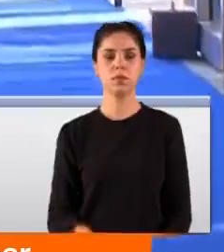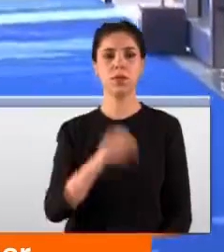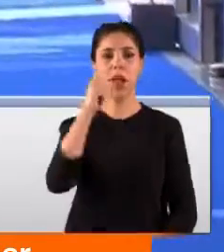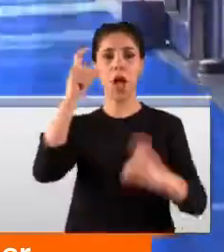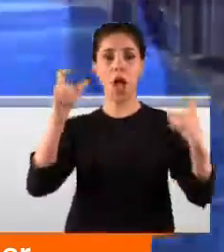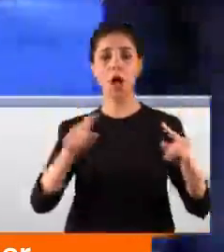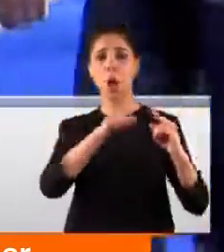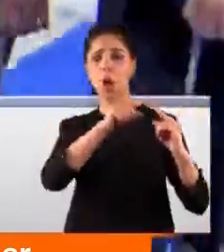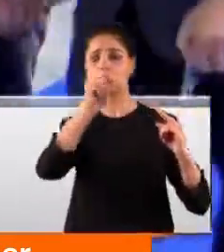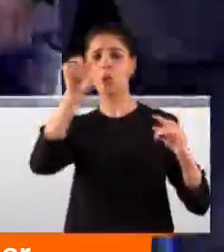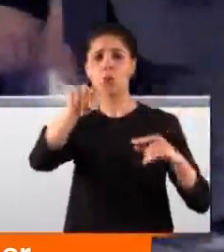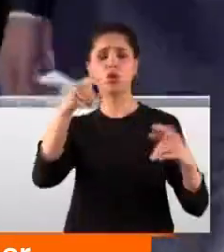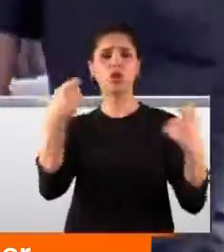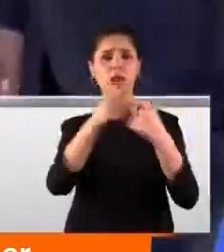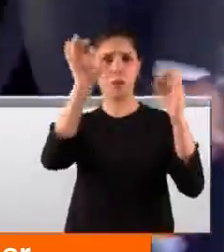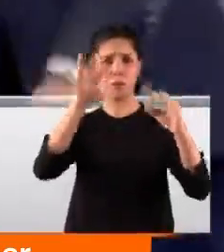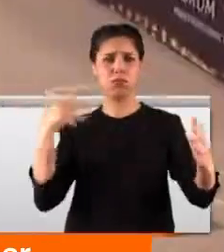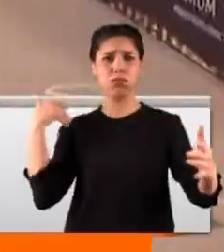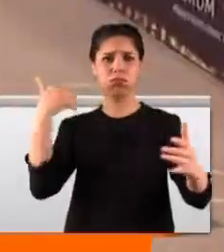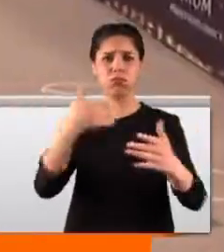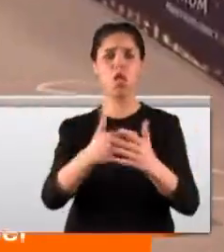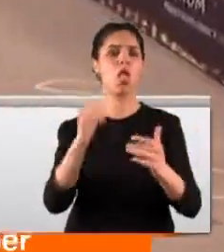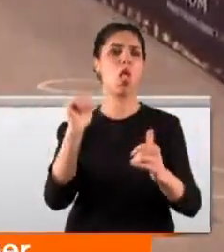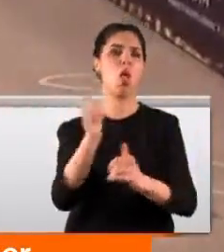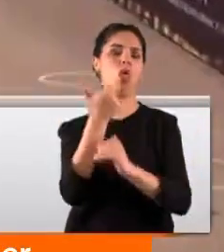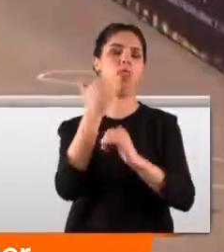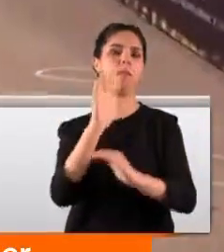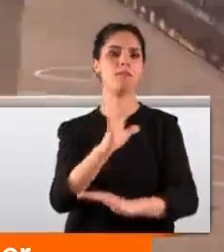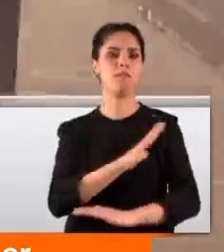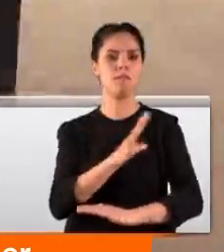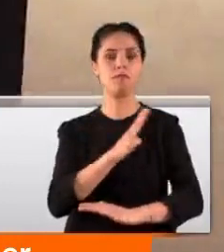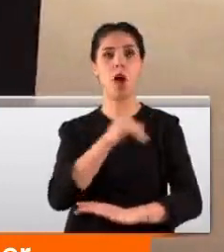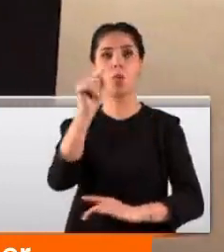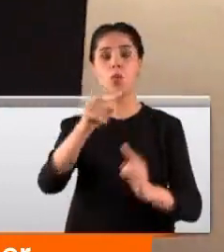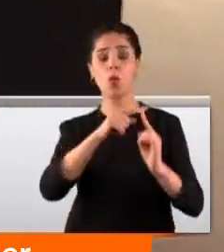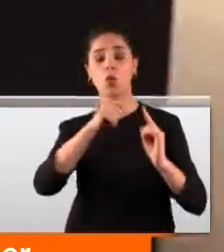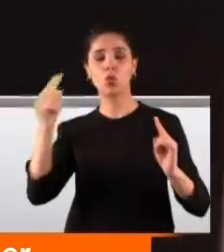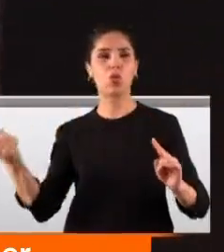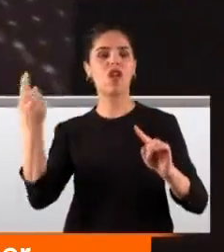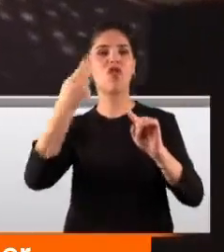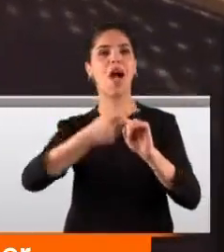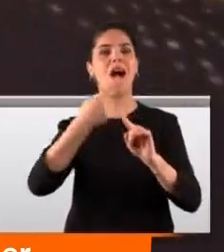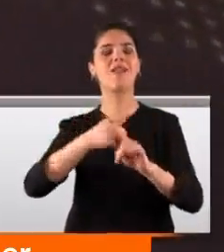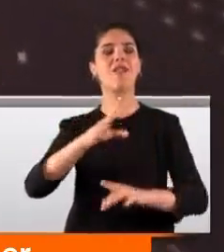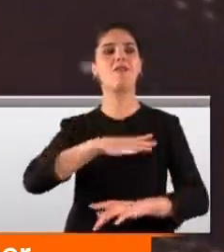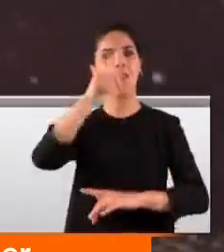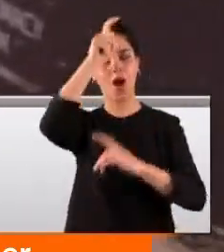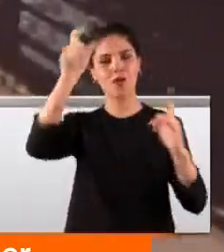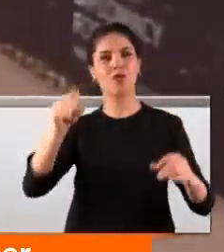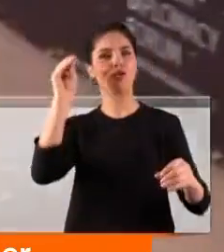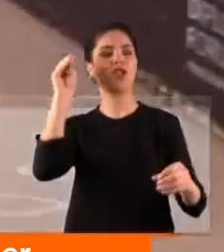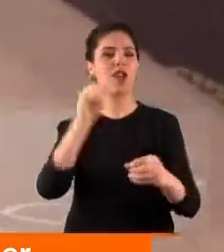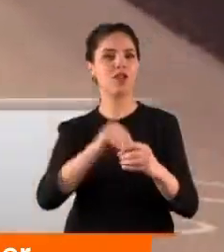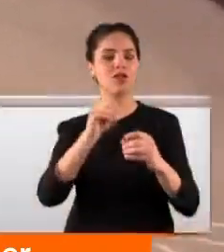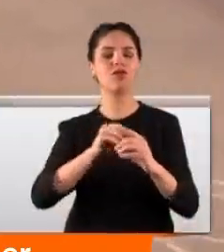Ankara sürecin en başından beri kilit konumda oldu. Türkiye'nin sürece yaptığı büyük katkıyı Batı da gördü. Liderler net mesajlar